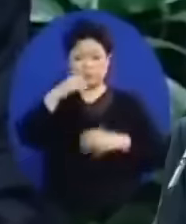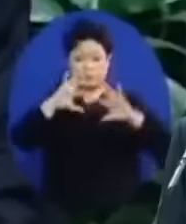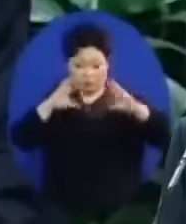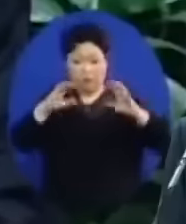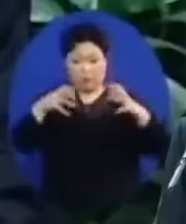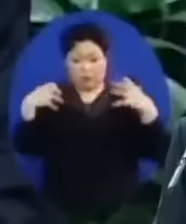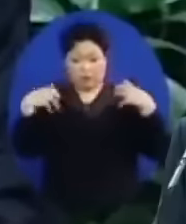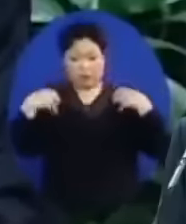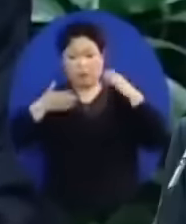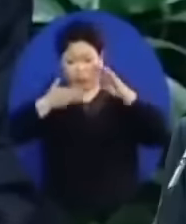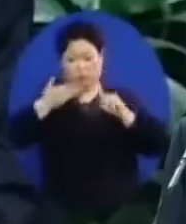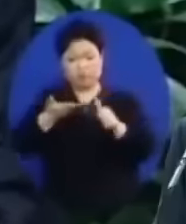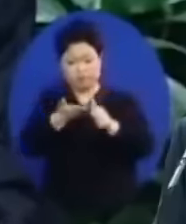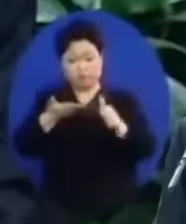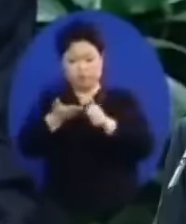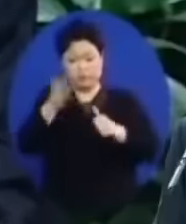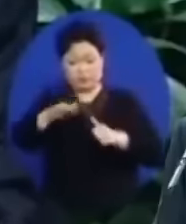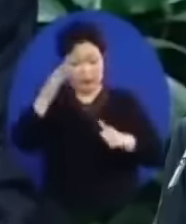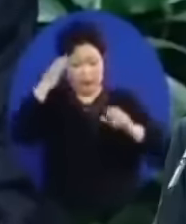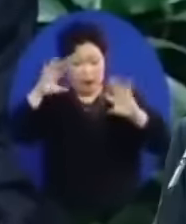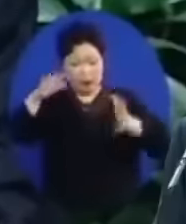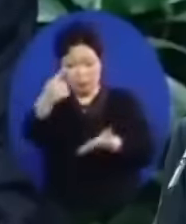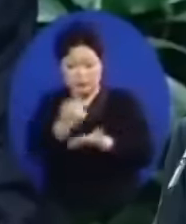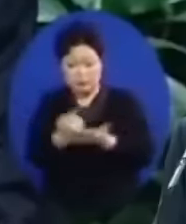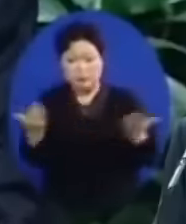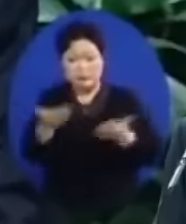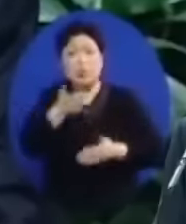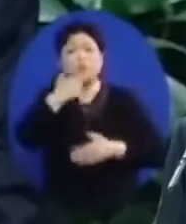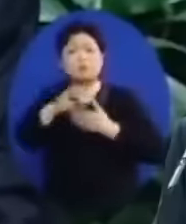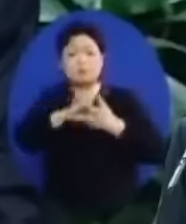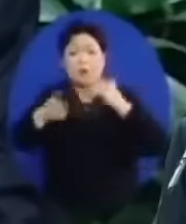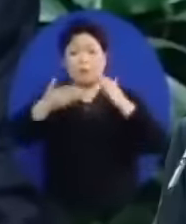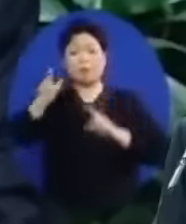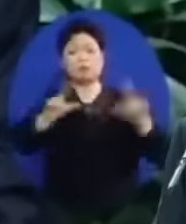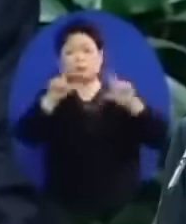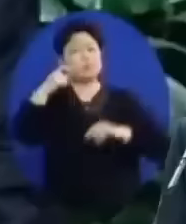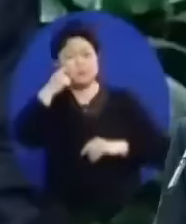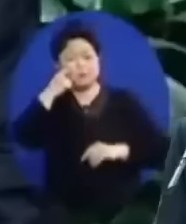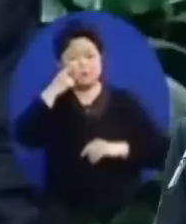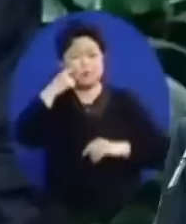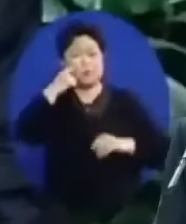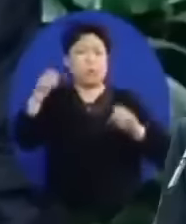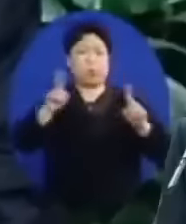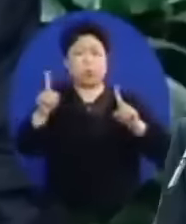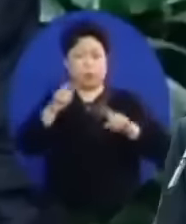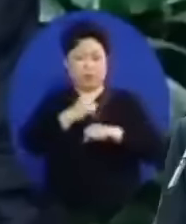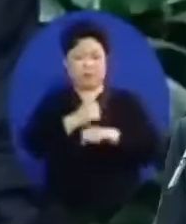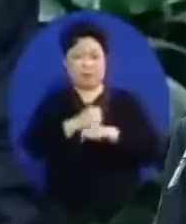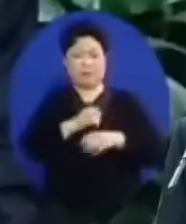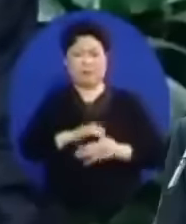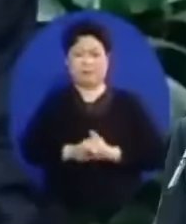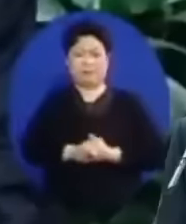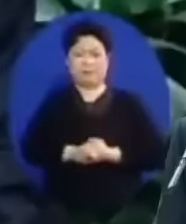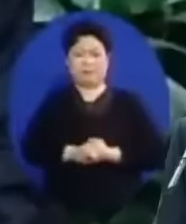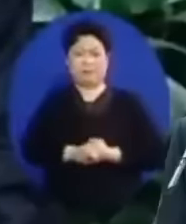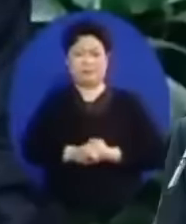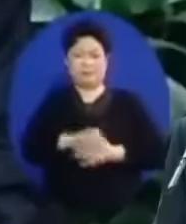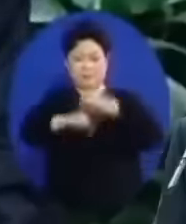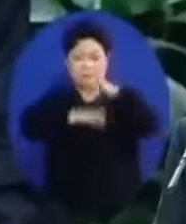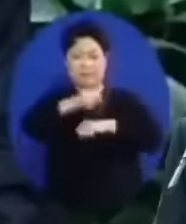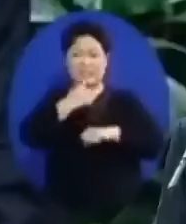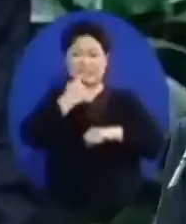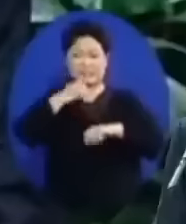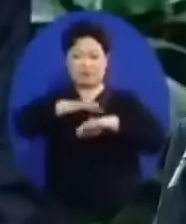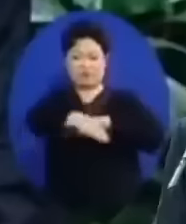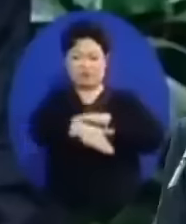국가가 먹여주는데 이 나라에 와서는 일을 안 하고는 먹고 살 수가 없으니 도저히 못 살겠다는 것입니다.